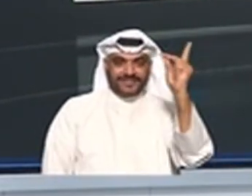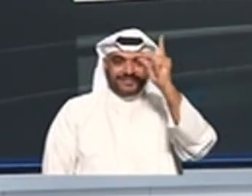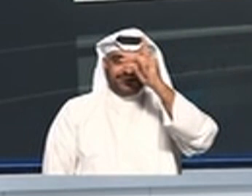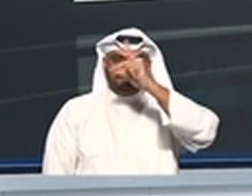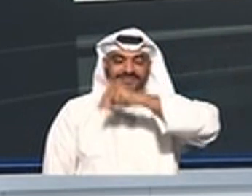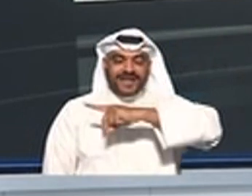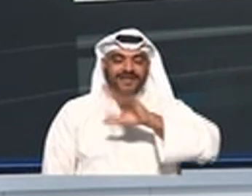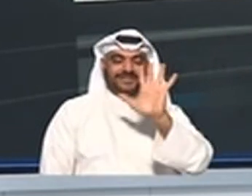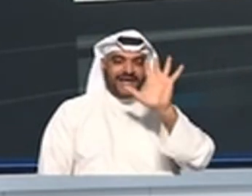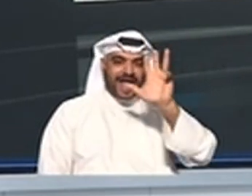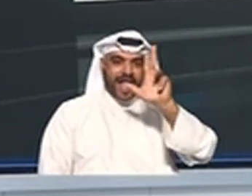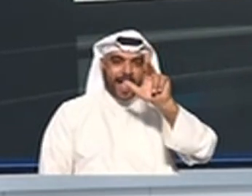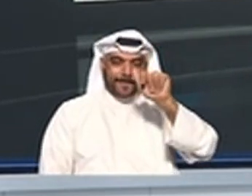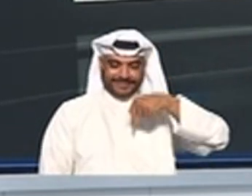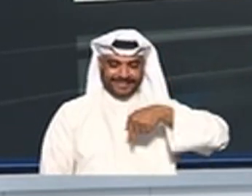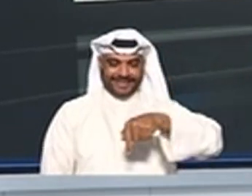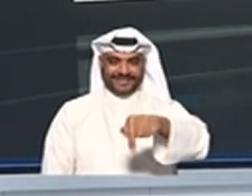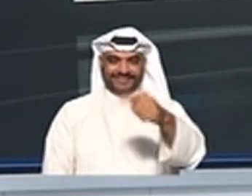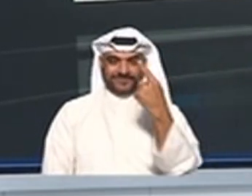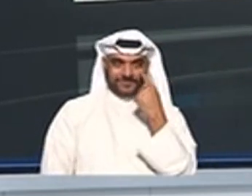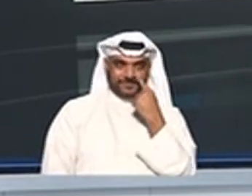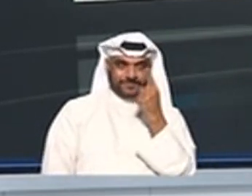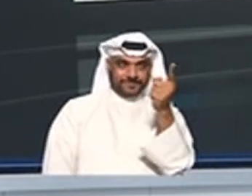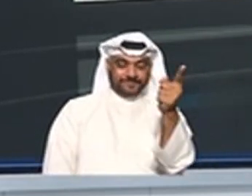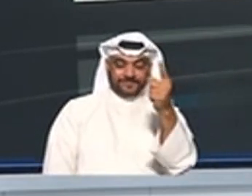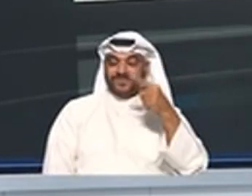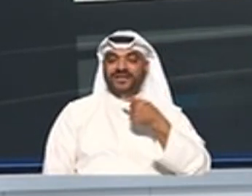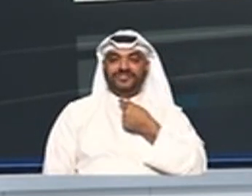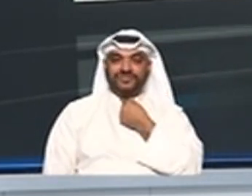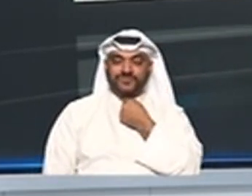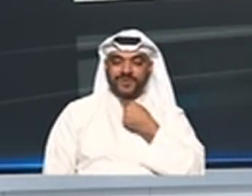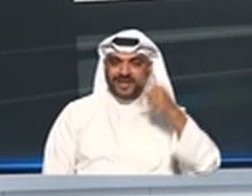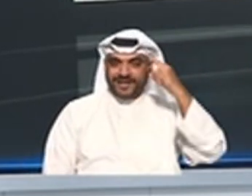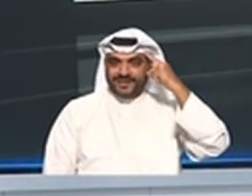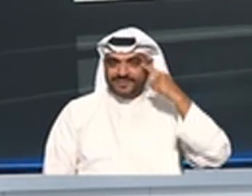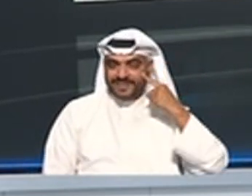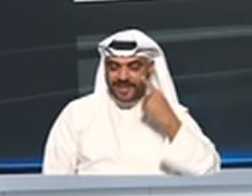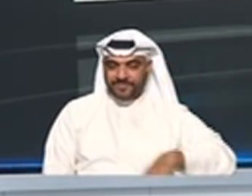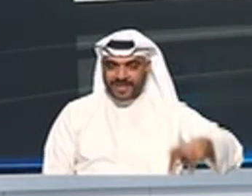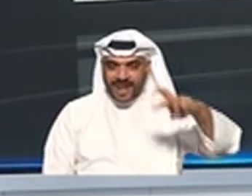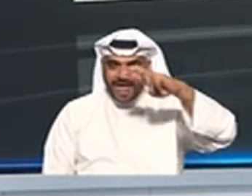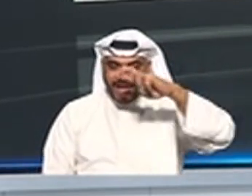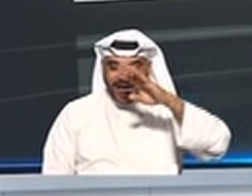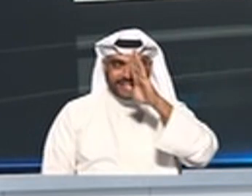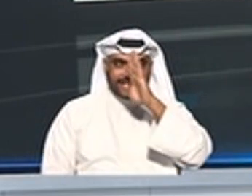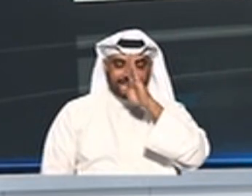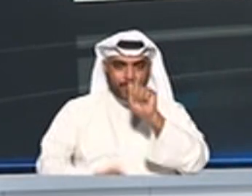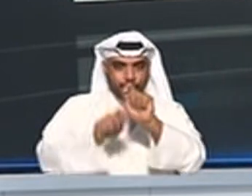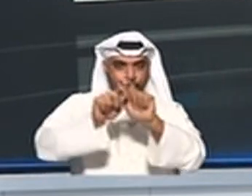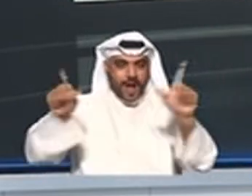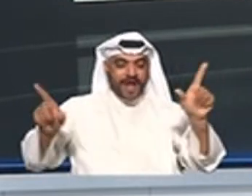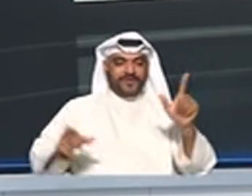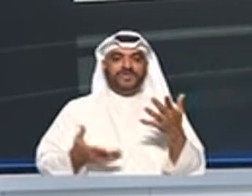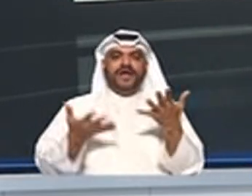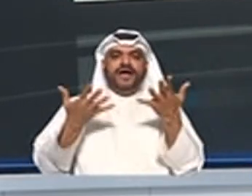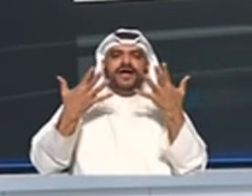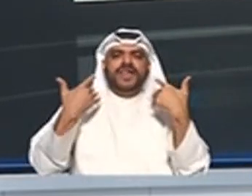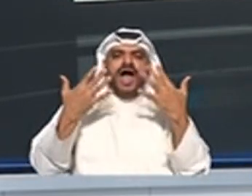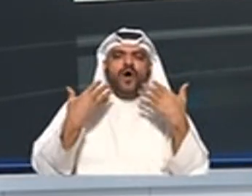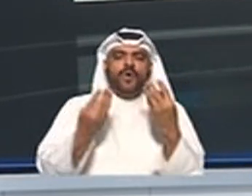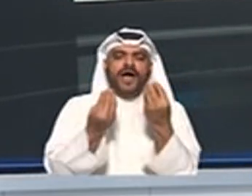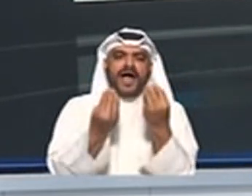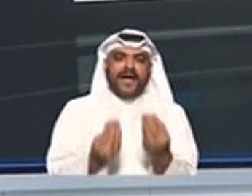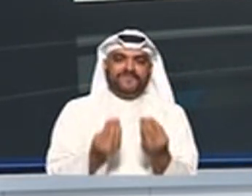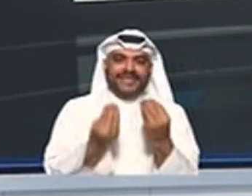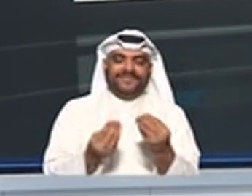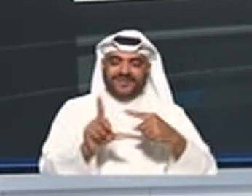غربية خلال الأيام الثلاثة القادمة، بعد ذلك تدريجيا يقلب الهواء إلى كوس. سرعة الرياح راح تكون خفيفة إلى معتدلة بوجه عام، ودرجات